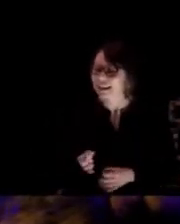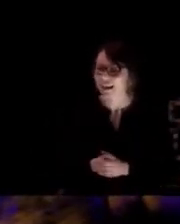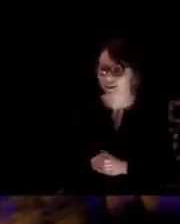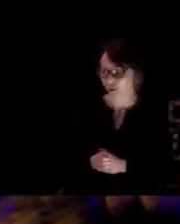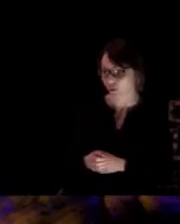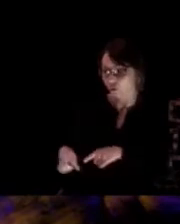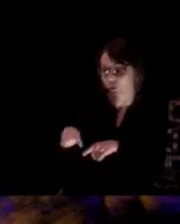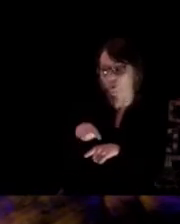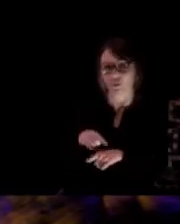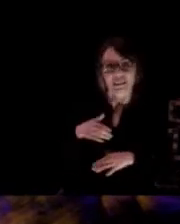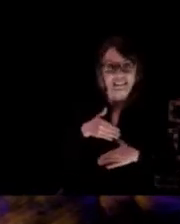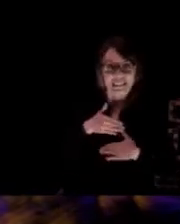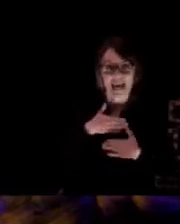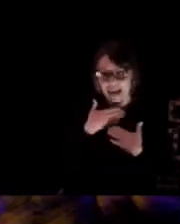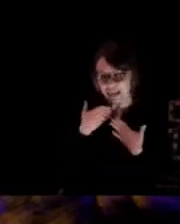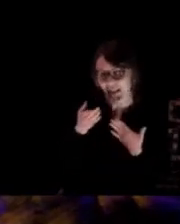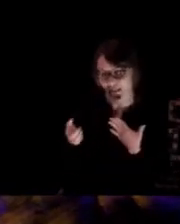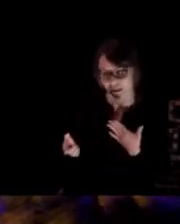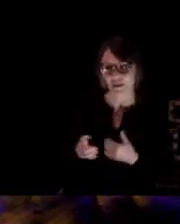utifra kjærlighet.